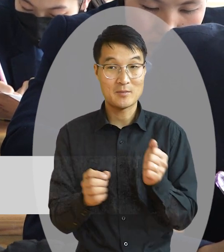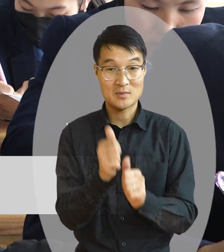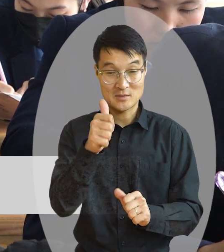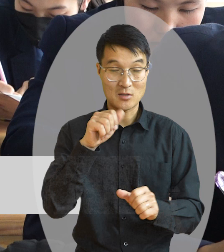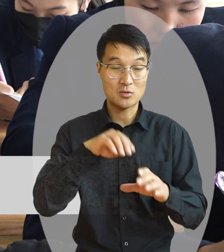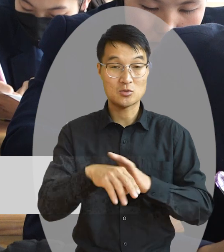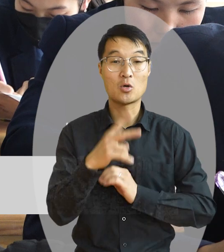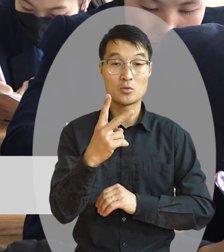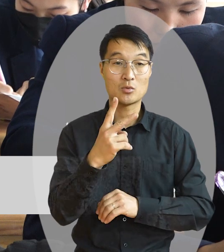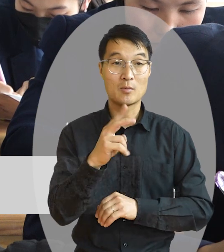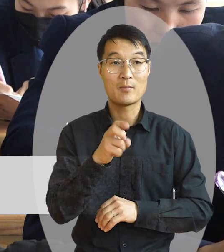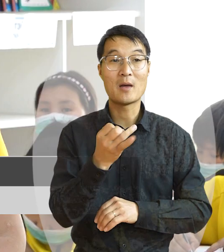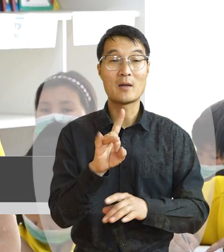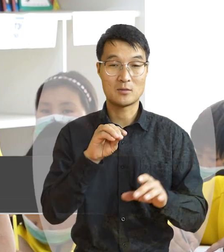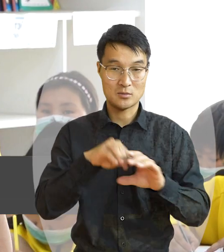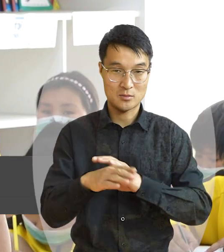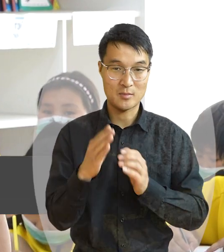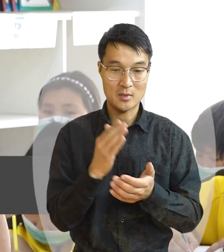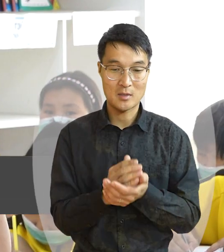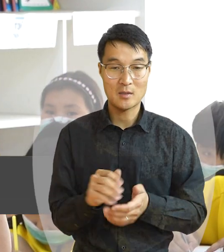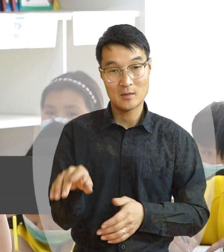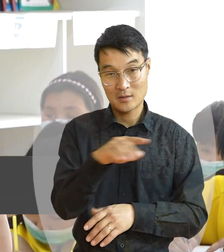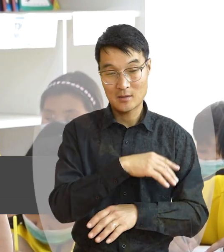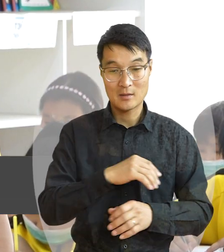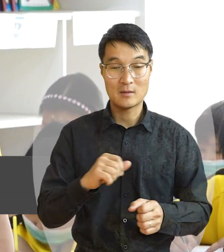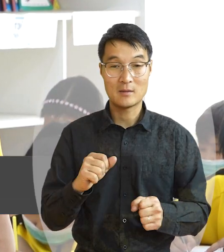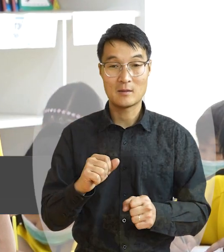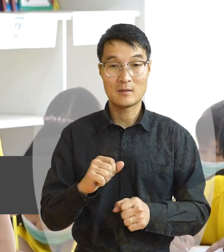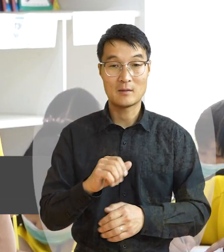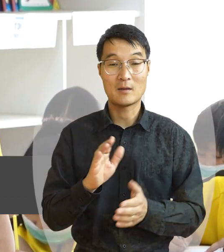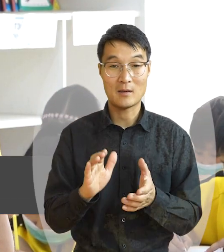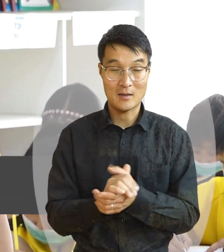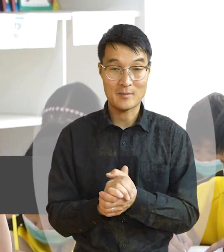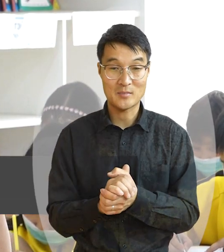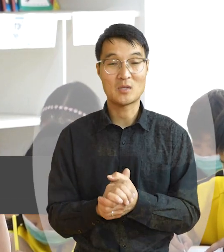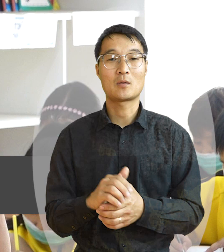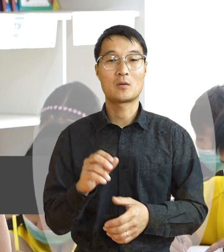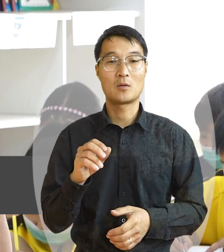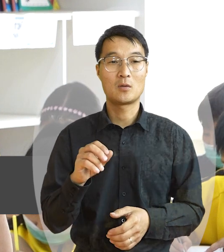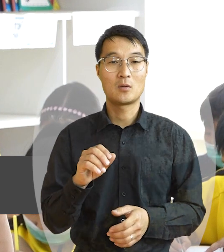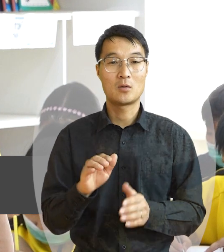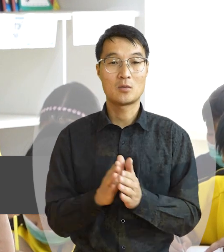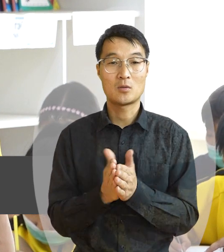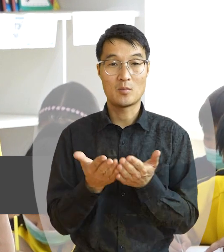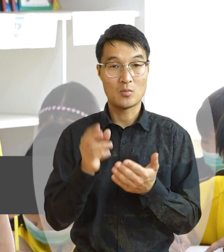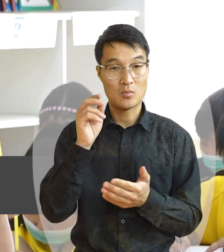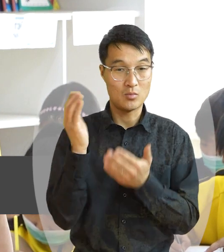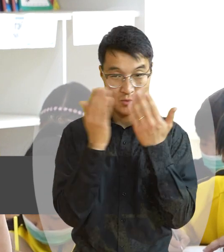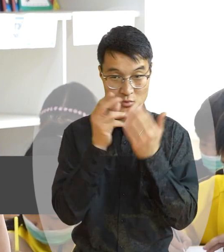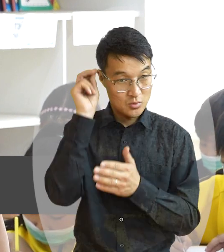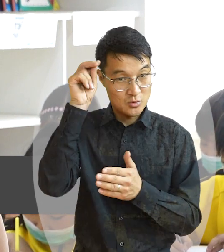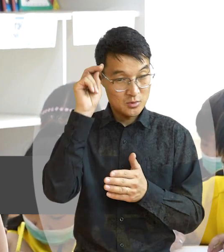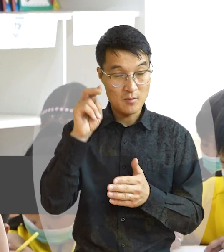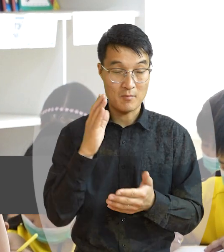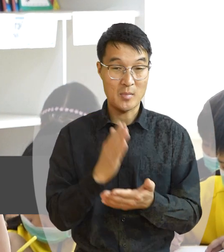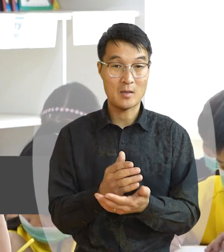Усан хотын тэргүүний анги болсон байгаа. За, 1-р ангиас нь эхлээд ангийн суралцагчдын унших чадварыг хөгжүүлэхийн тулд үе шаттайгаар үйл